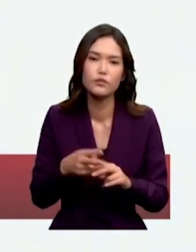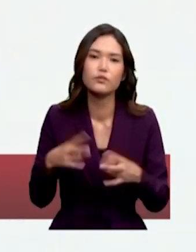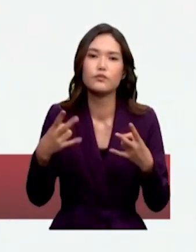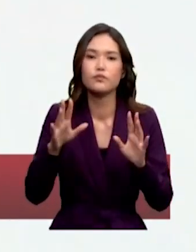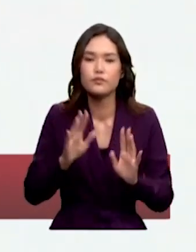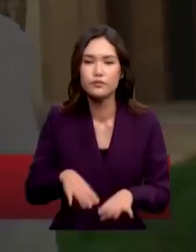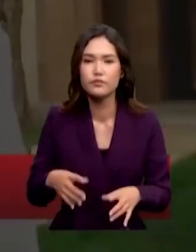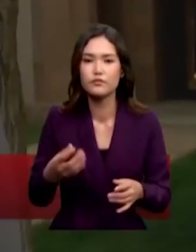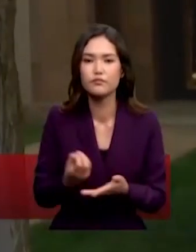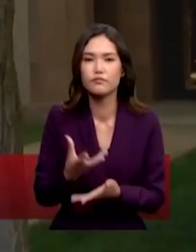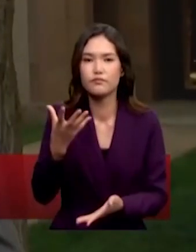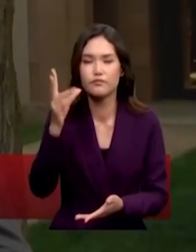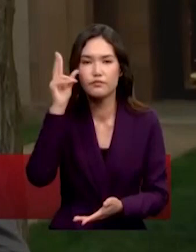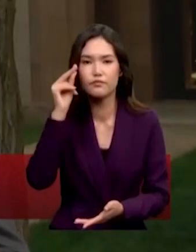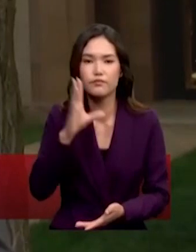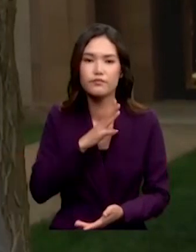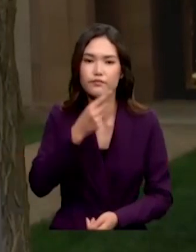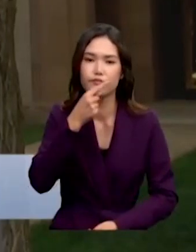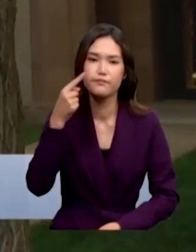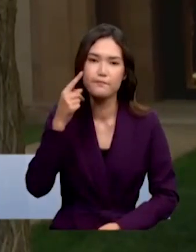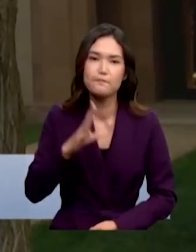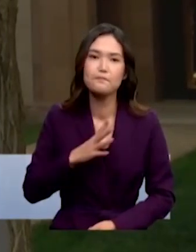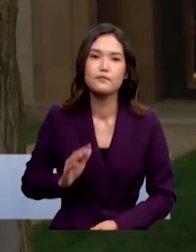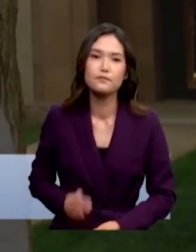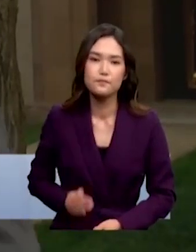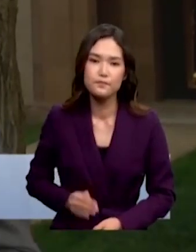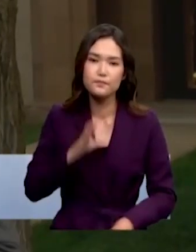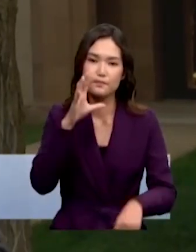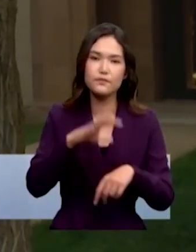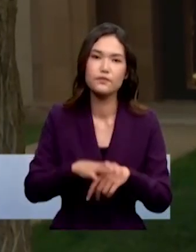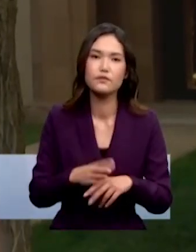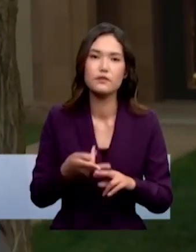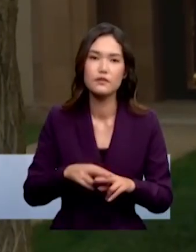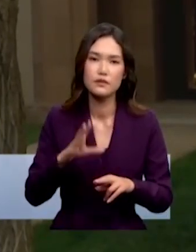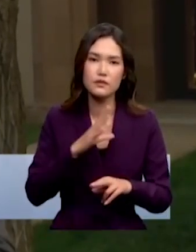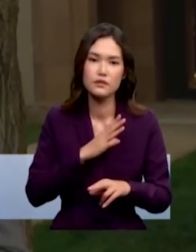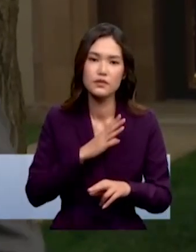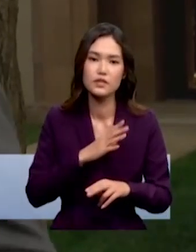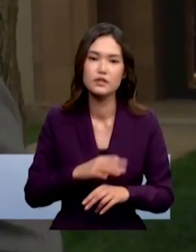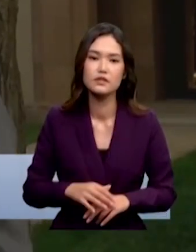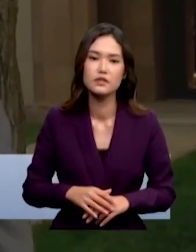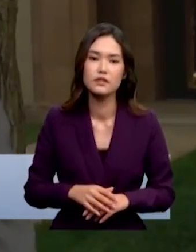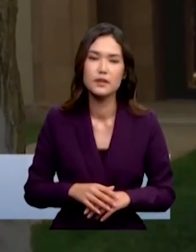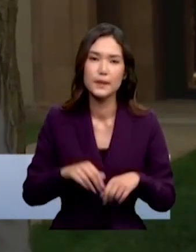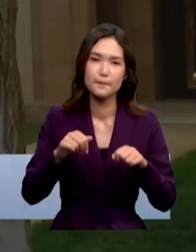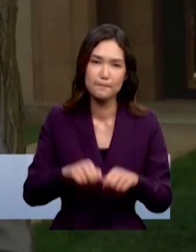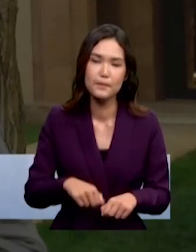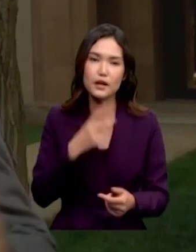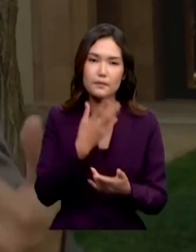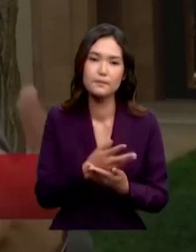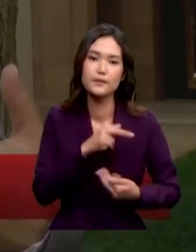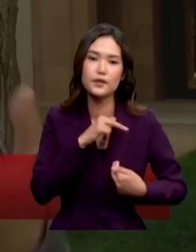понижать цену. Недавно агентством было предложено изменение в правила оказания услуги в